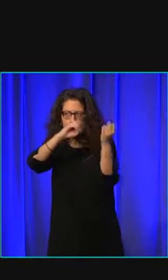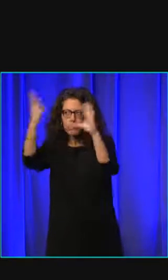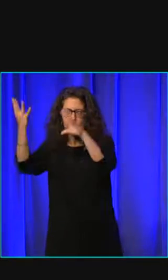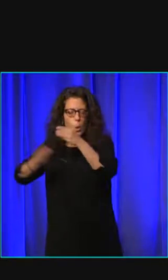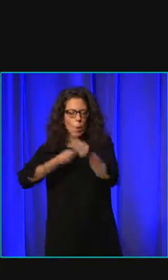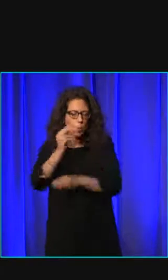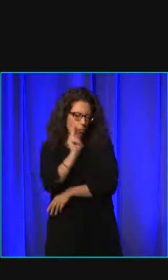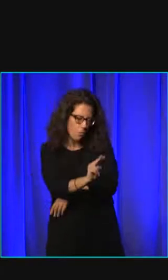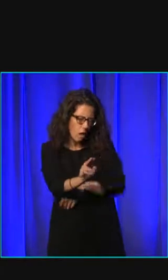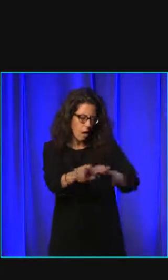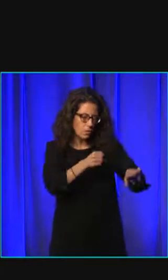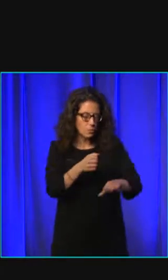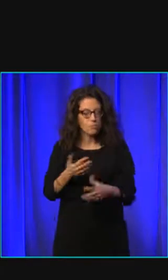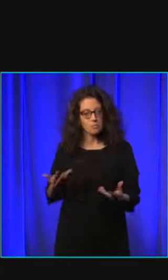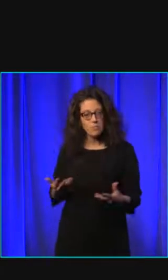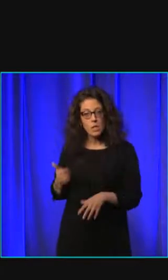Il a dit que